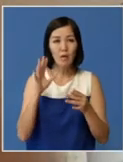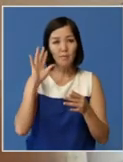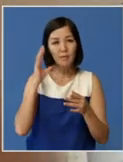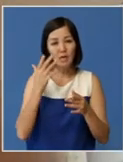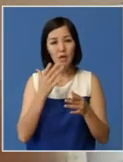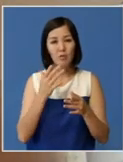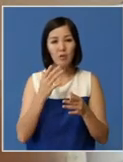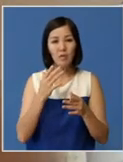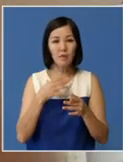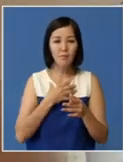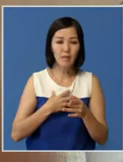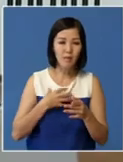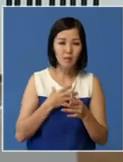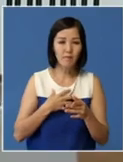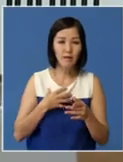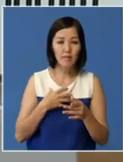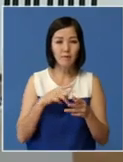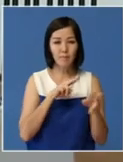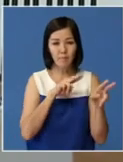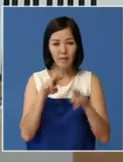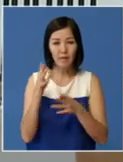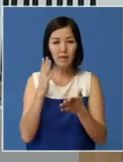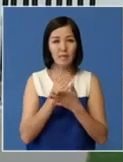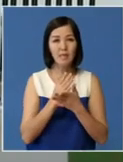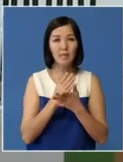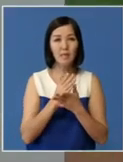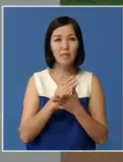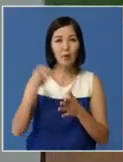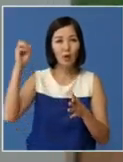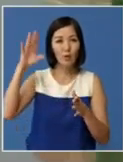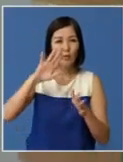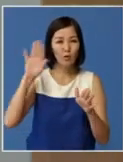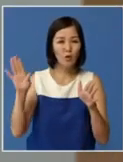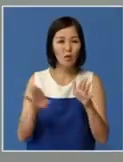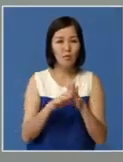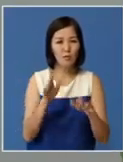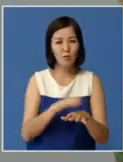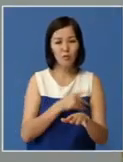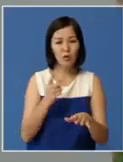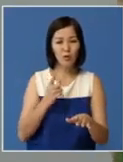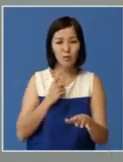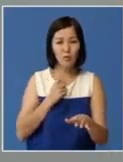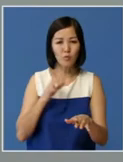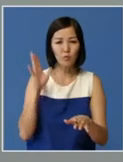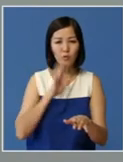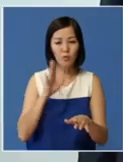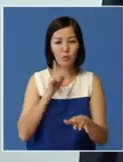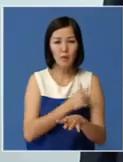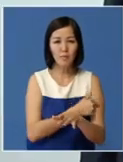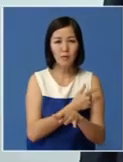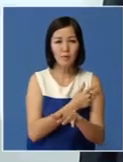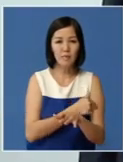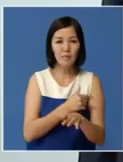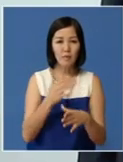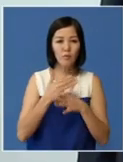қысым болмауы қадағаланатын болады. Ведомство тарапынан балалардың күннің астында көп тұрып қалмауы, су берілуі, медициналық көмектің дер